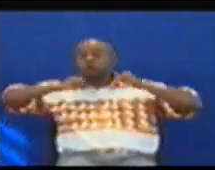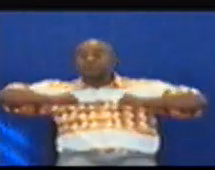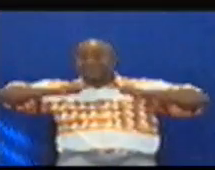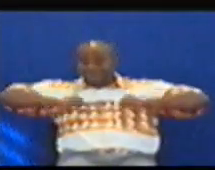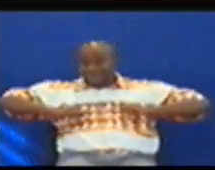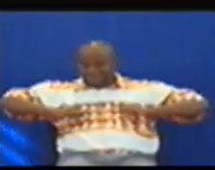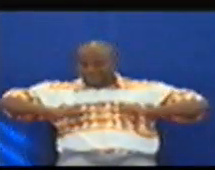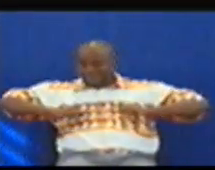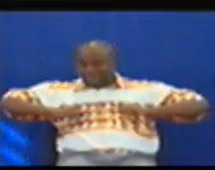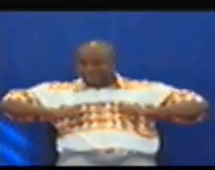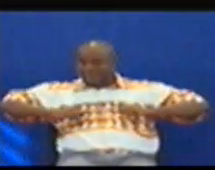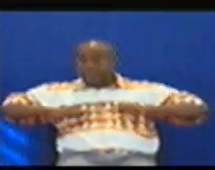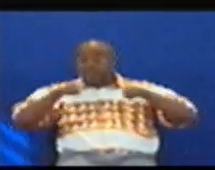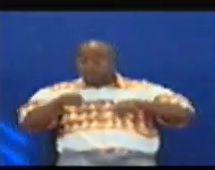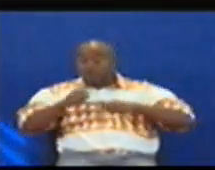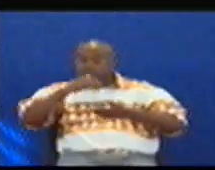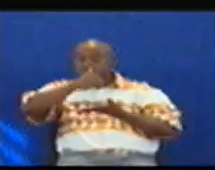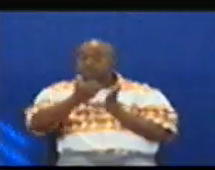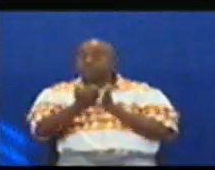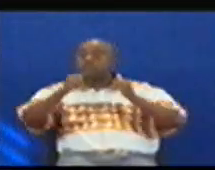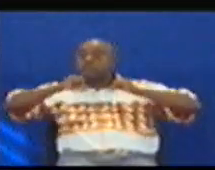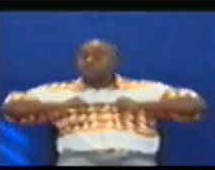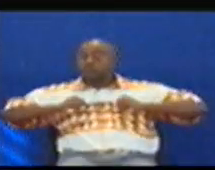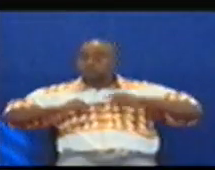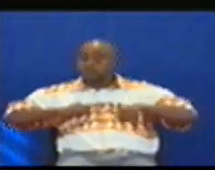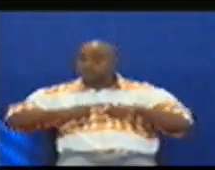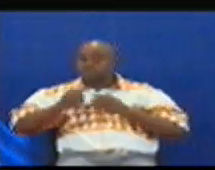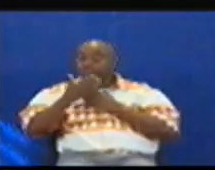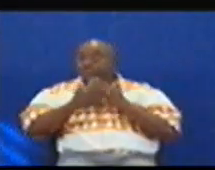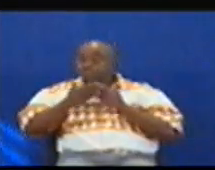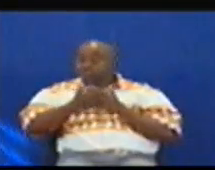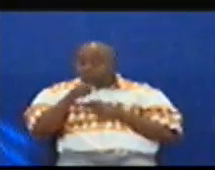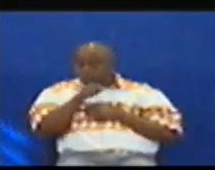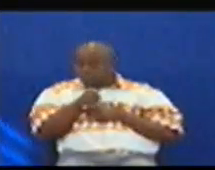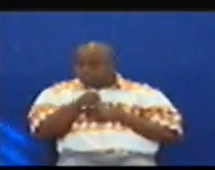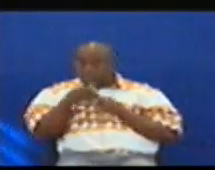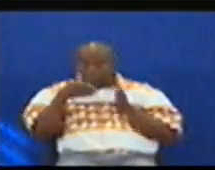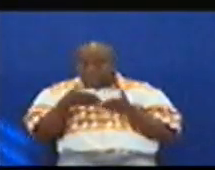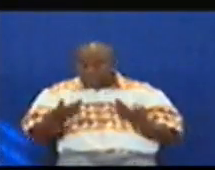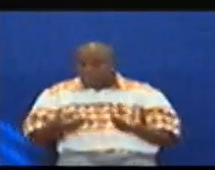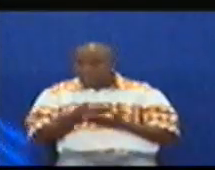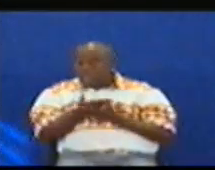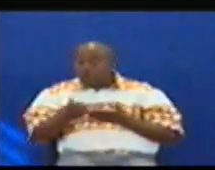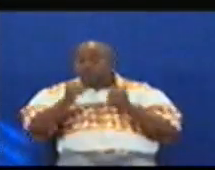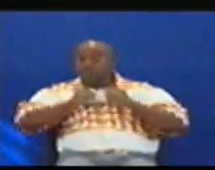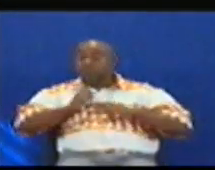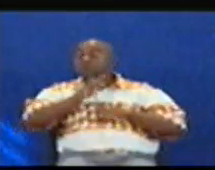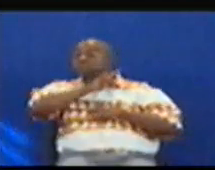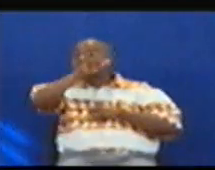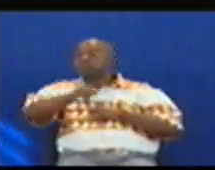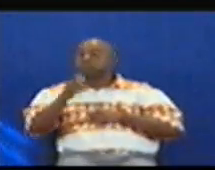gani? Leo hii sekta ya utalii tunapozungumza, nchi inawezekana kabisa paka leo tunapozungumza hakuna mtalii hata mmoja ameingia katika